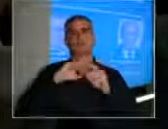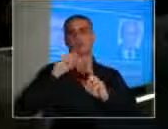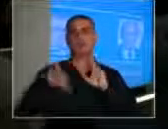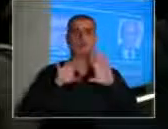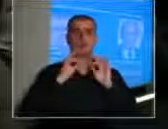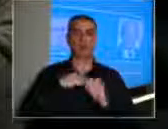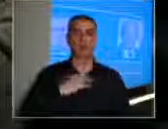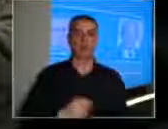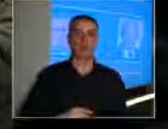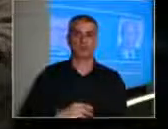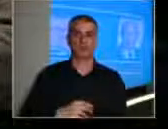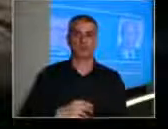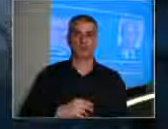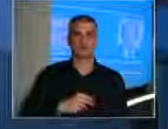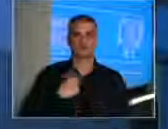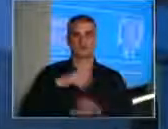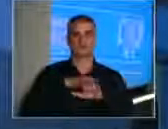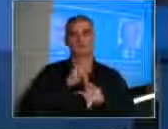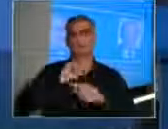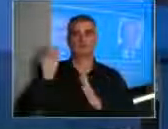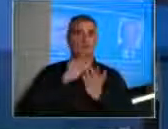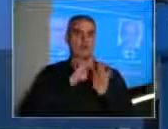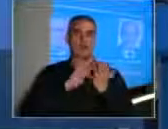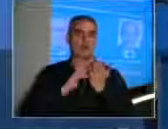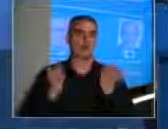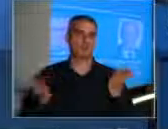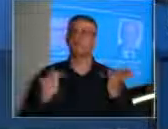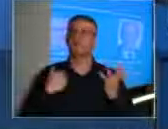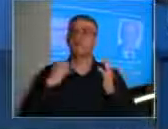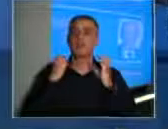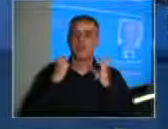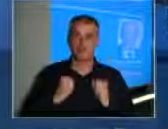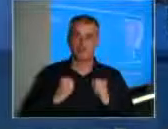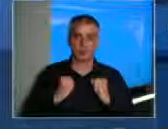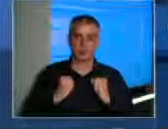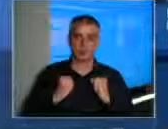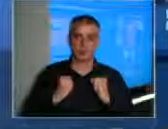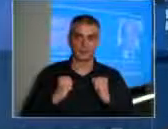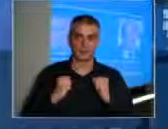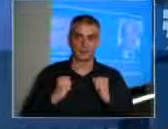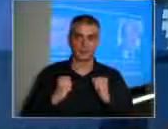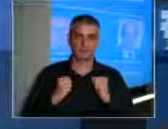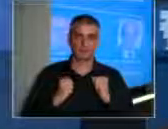שלנו. אני מרגיש זאת בכל מקום, ואין לי ספק